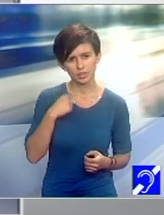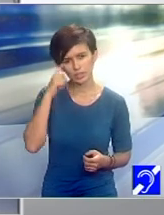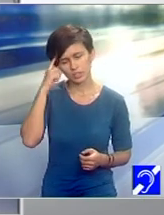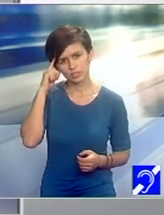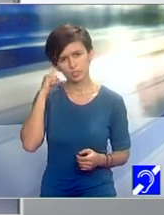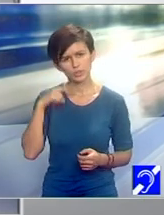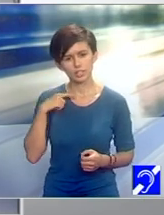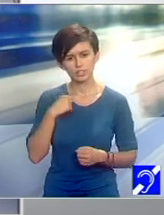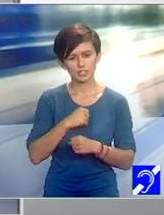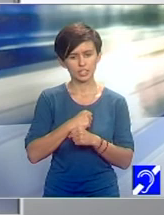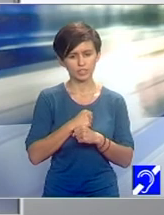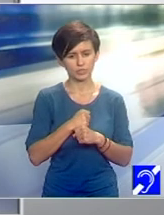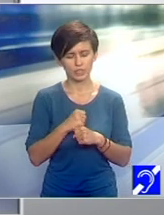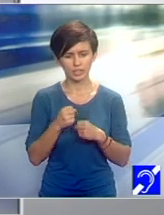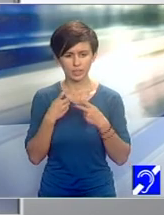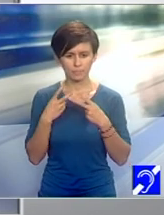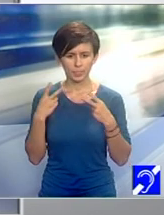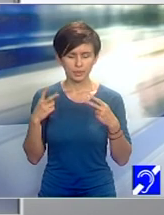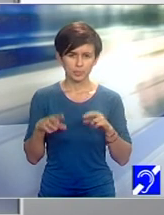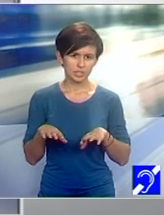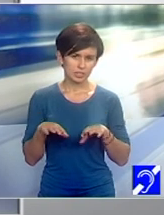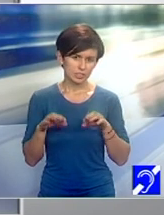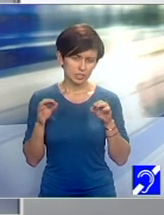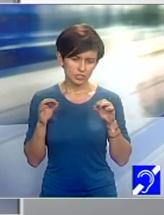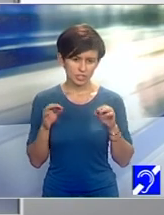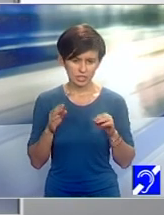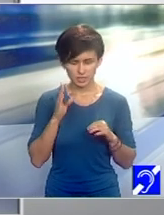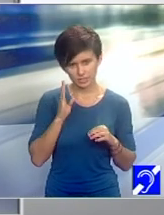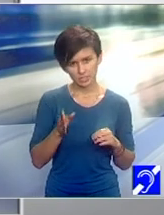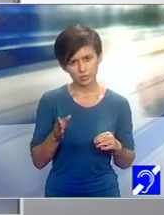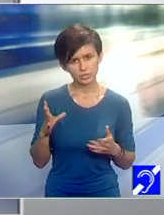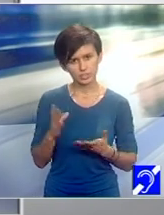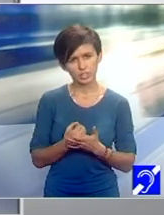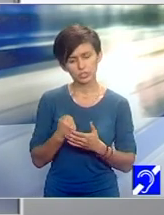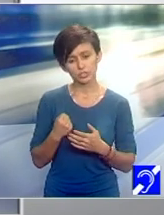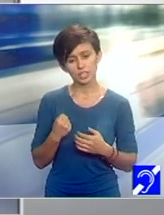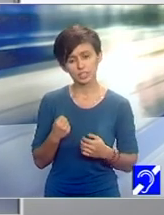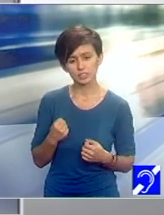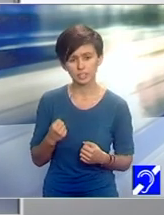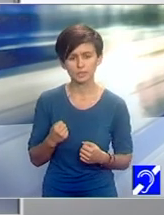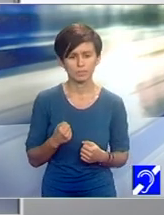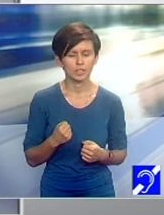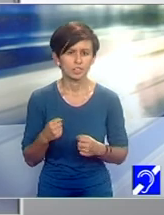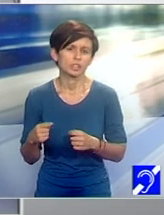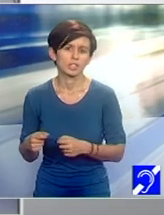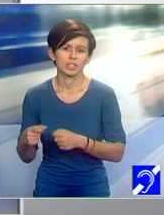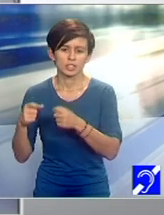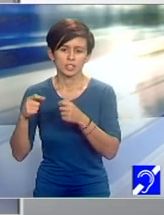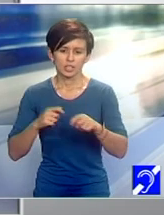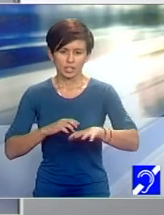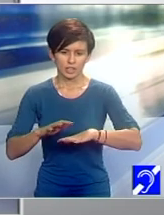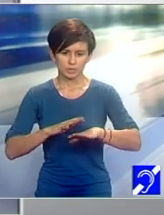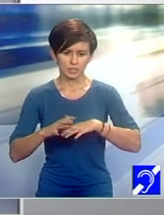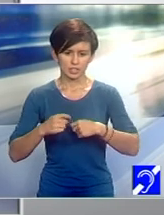important să-și găsească calea, să reușească să se descurce atât în clădirile administrative, tot ce